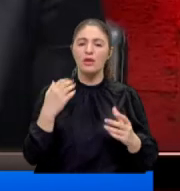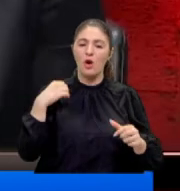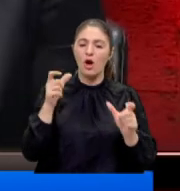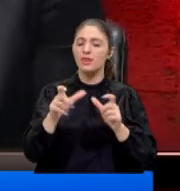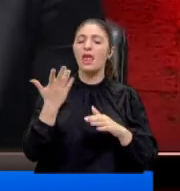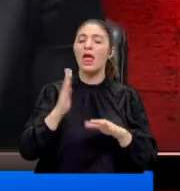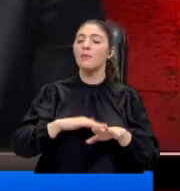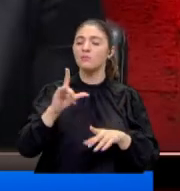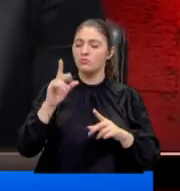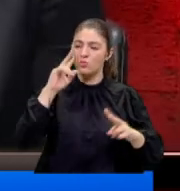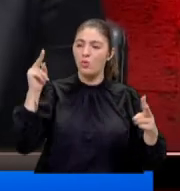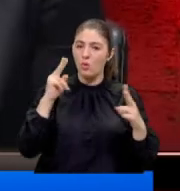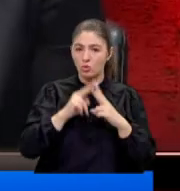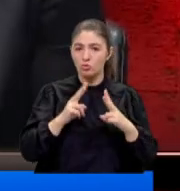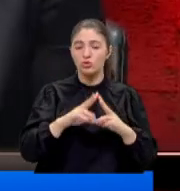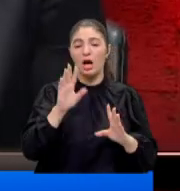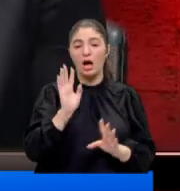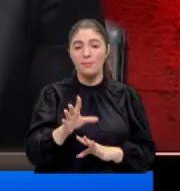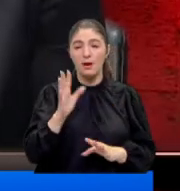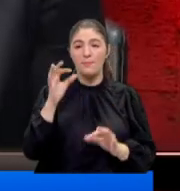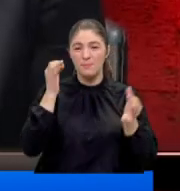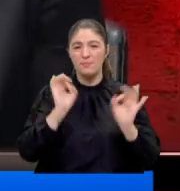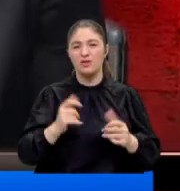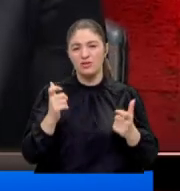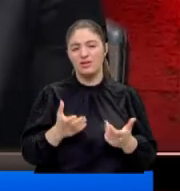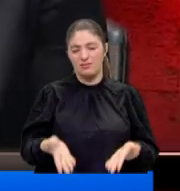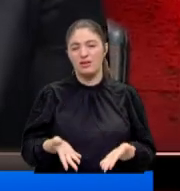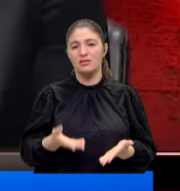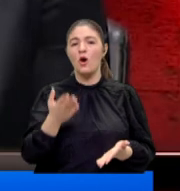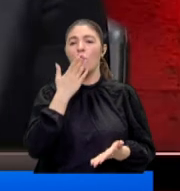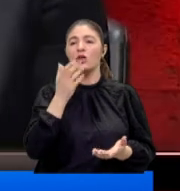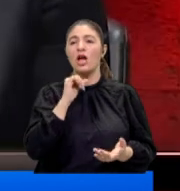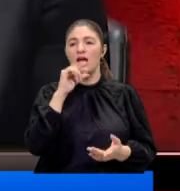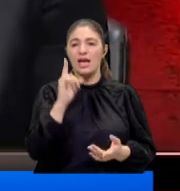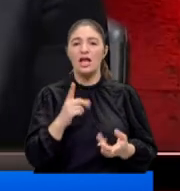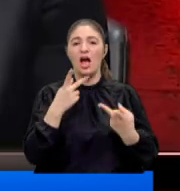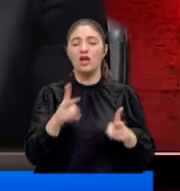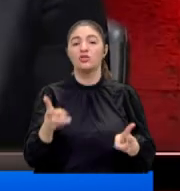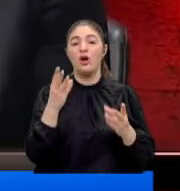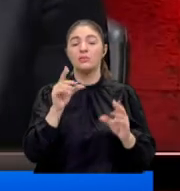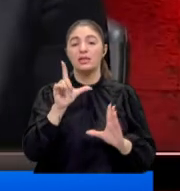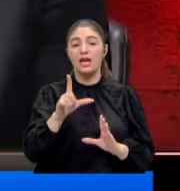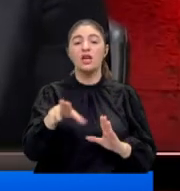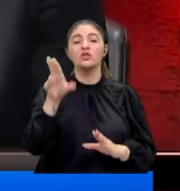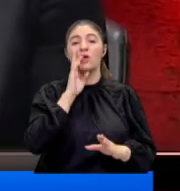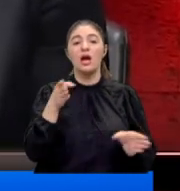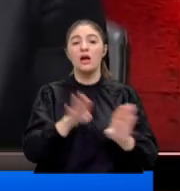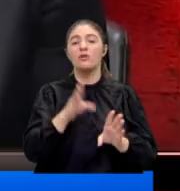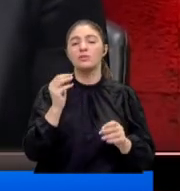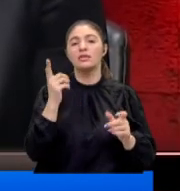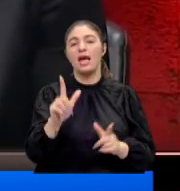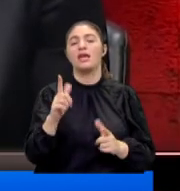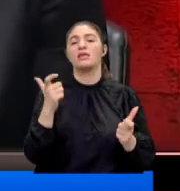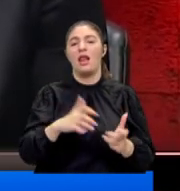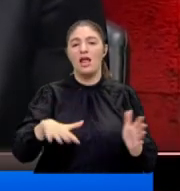tekrar gözden geçirebiliriz ama başlangıç noktasındayız okullar hiç ilk açılması gereken son kapatılması gereken